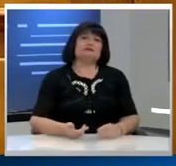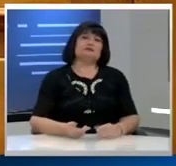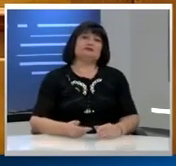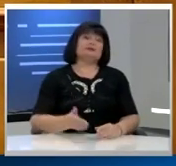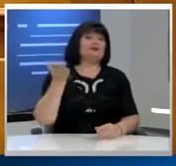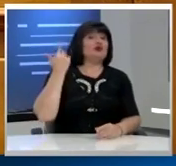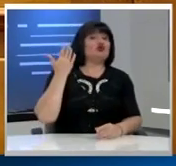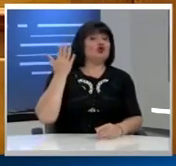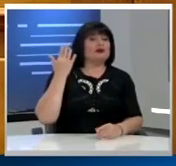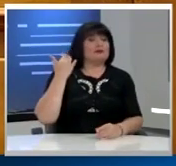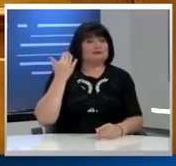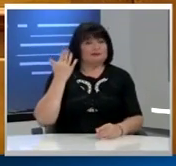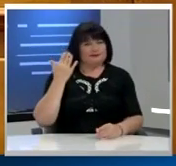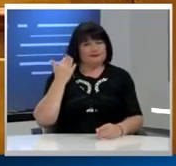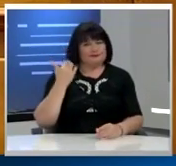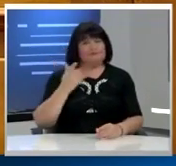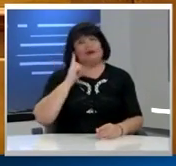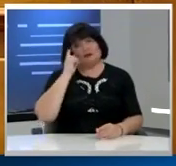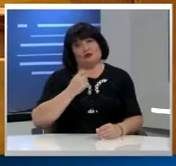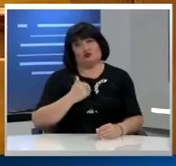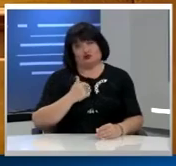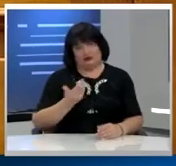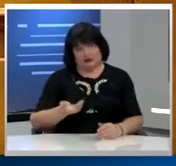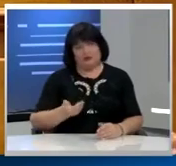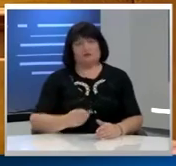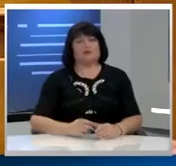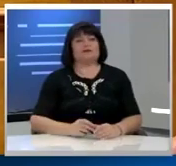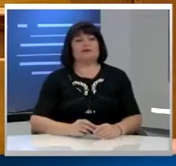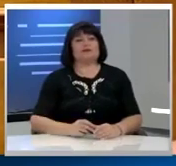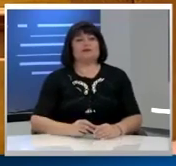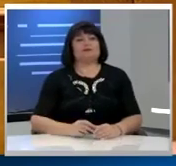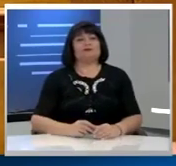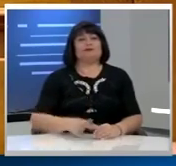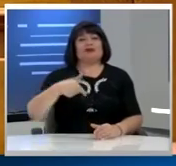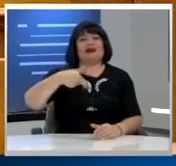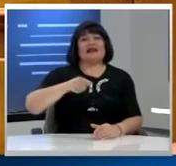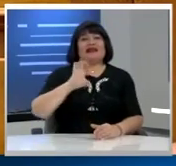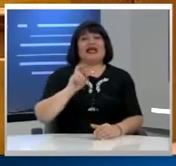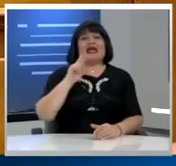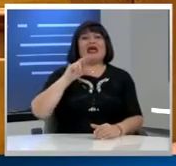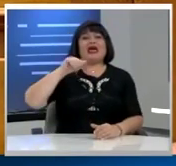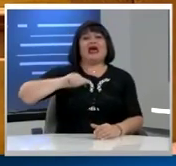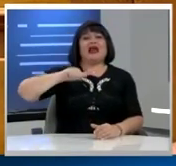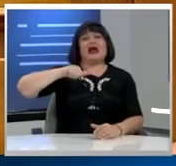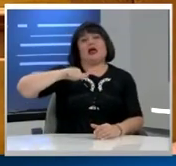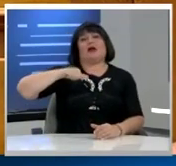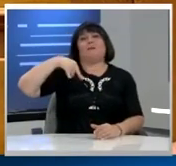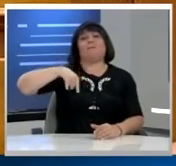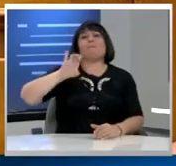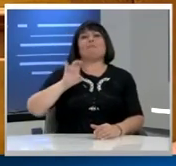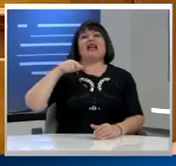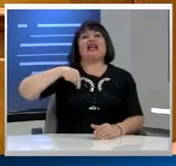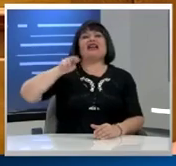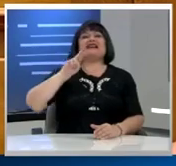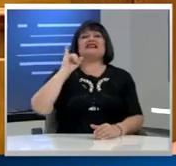εκείνη την περίοδο, εξ όσων γνωρίζω, ο κύριος Γεραπετρίτης, ο οποίος...